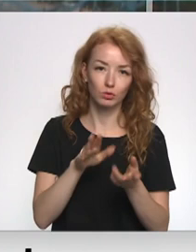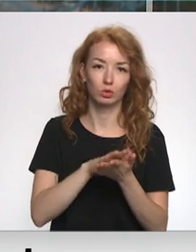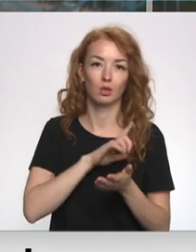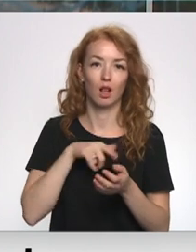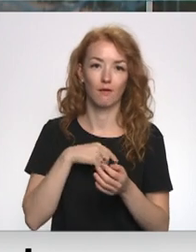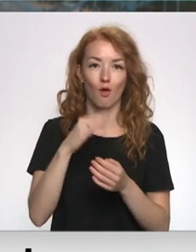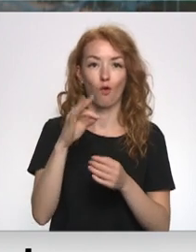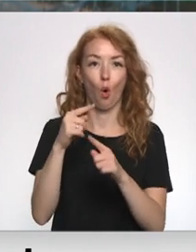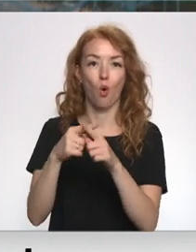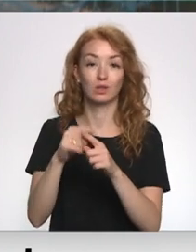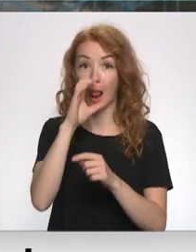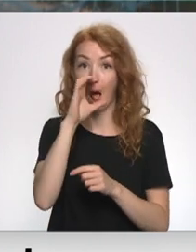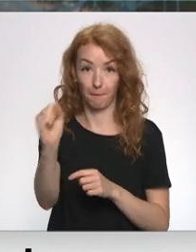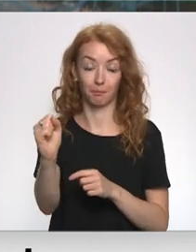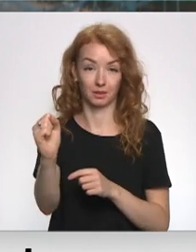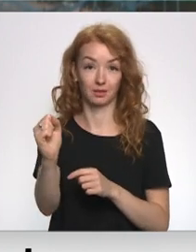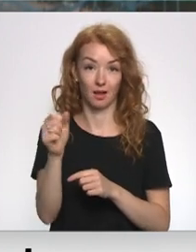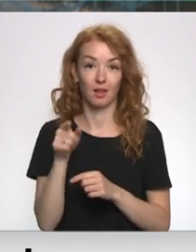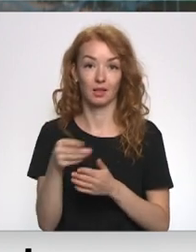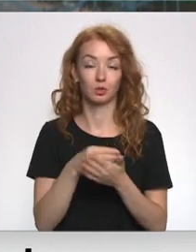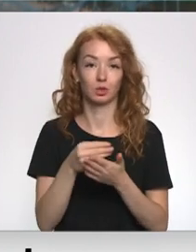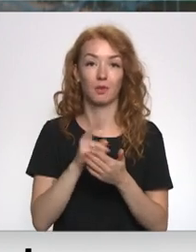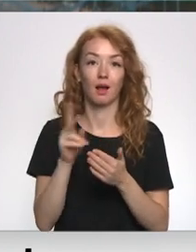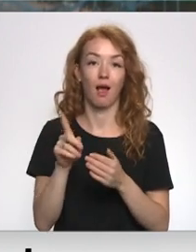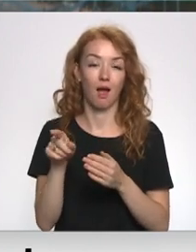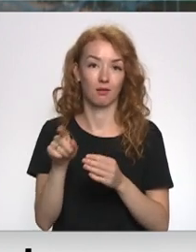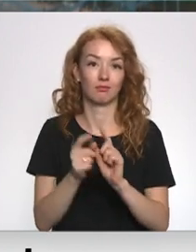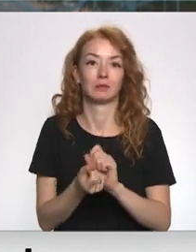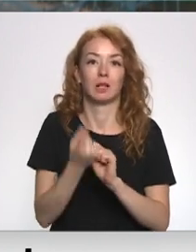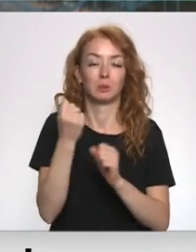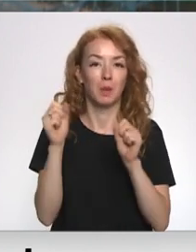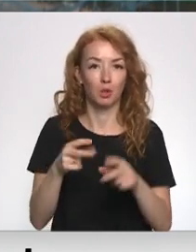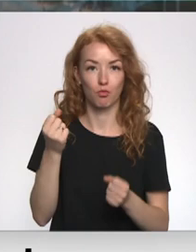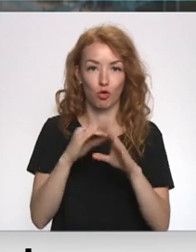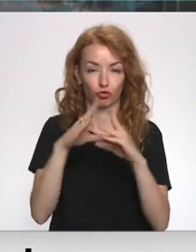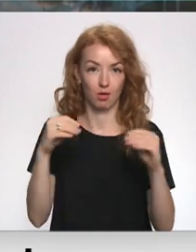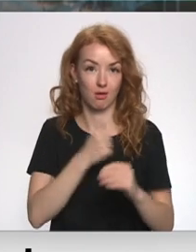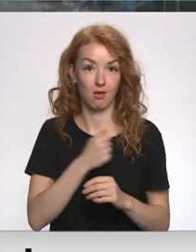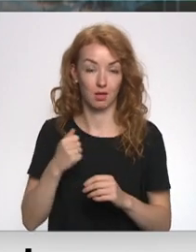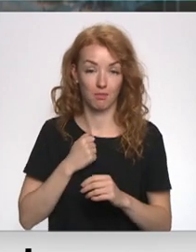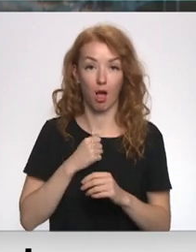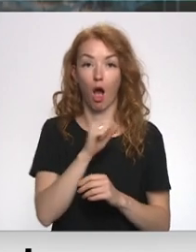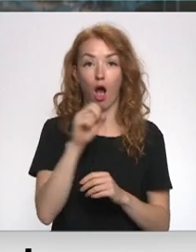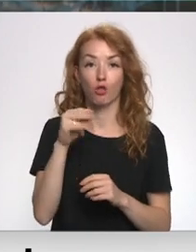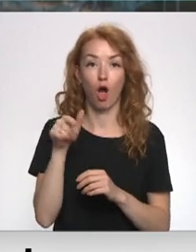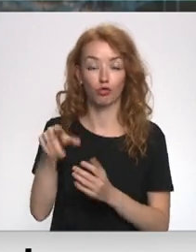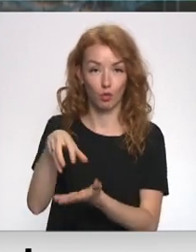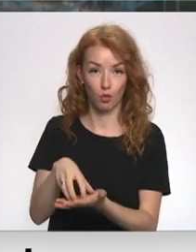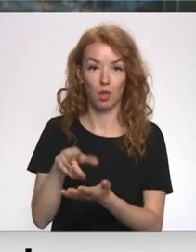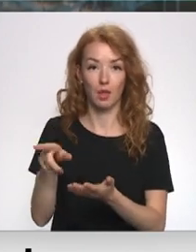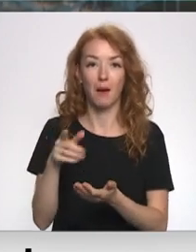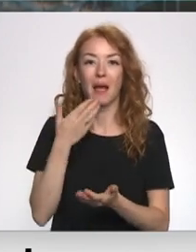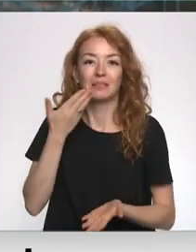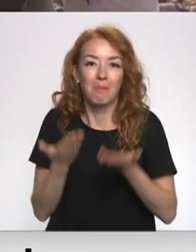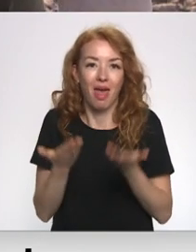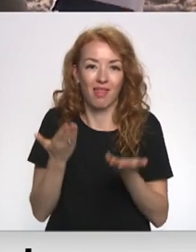auto, kur uzņēmēji radījuši īpaši Latvijas armijas vajadzībām. Šodien Ādažu militārajā poligonā notika tā prototipa